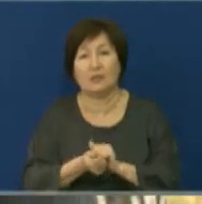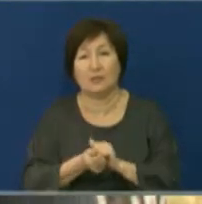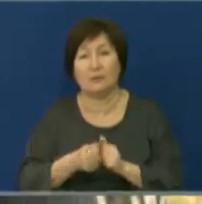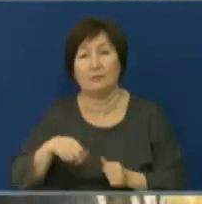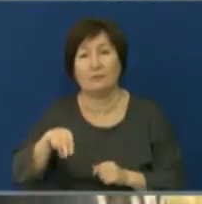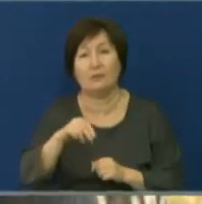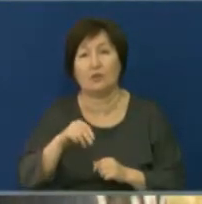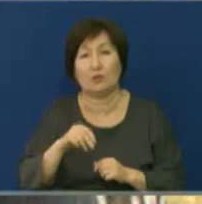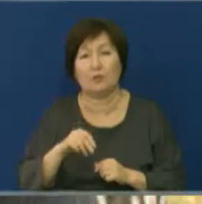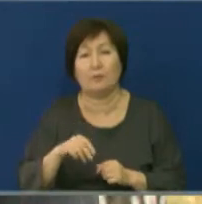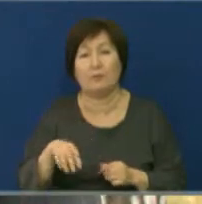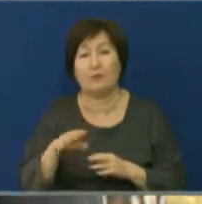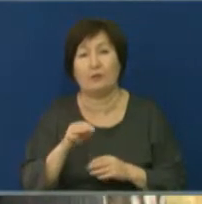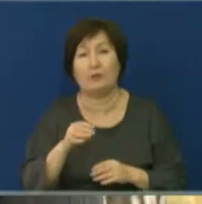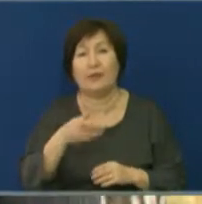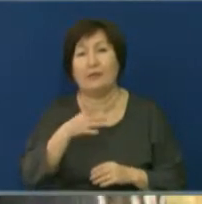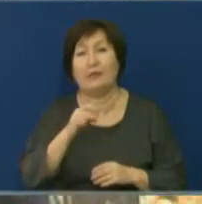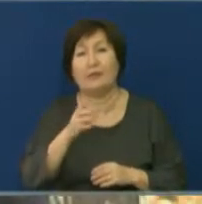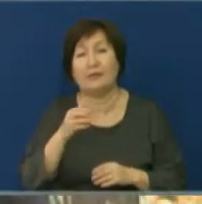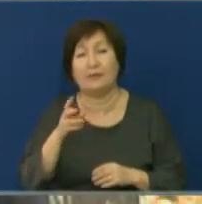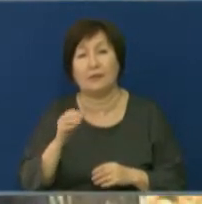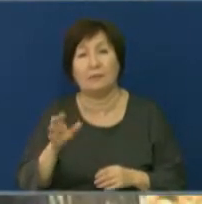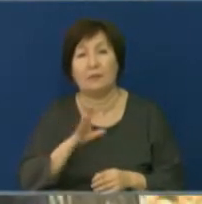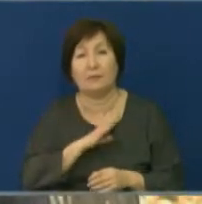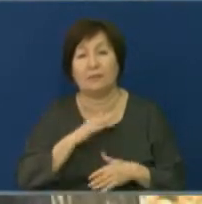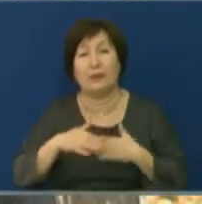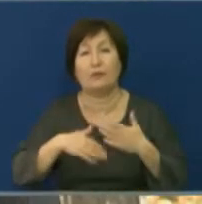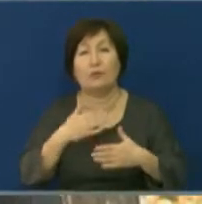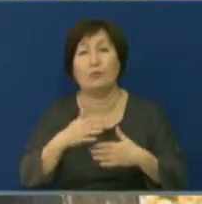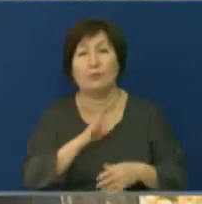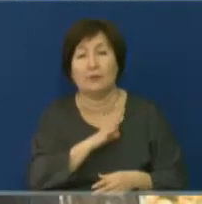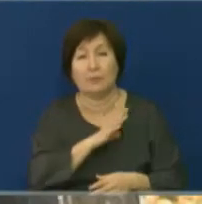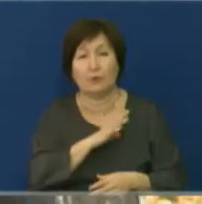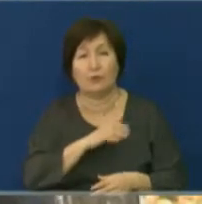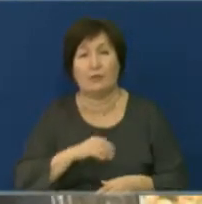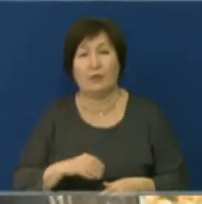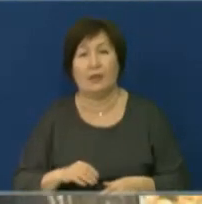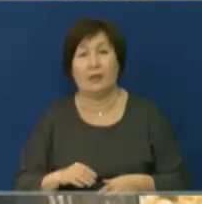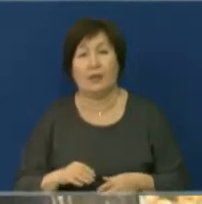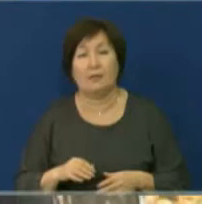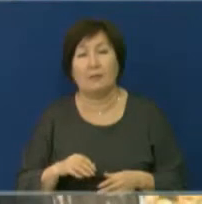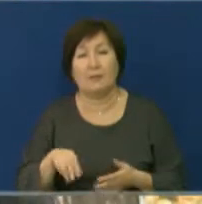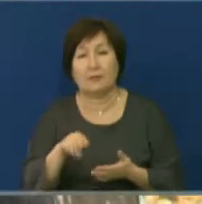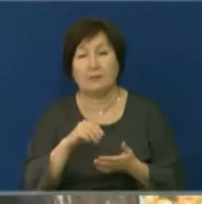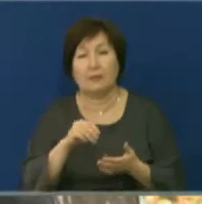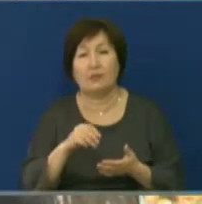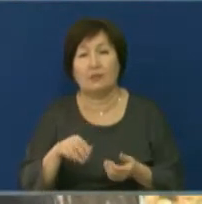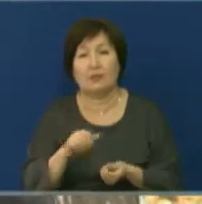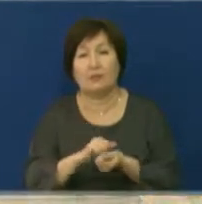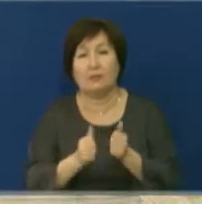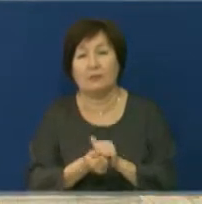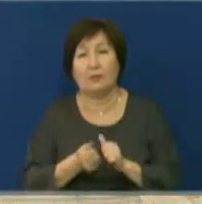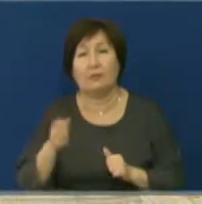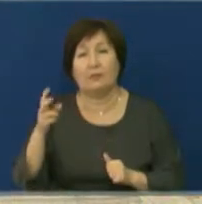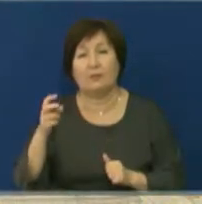щебнем, а также профилировкой и укаткой катком. Средства, выделенные на градирование с подсыпкой щебнем, порядка 200